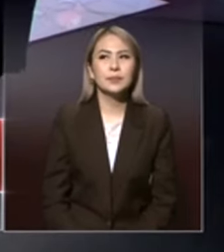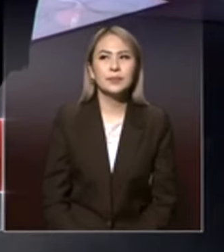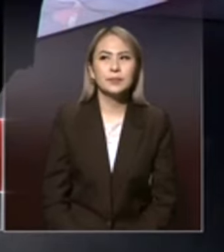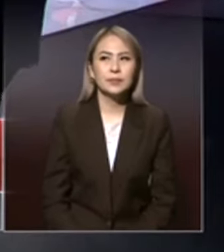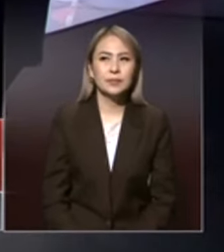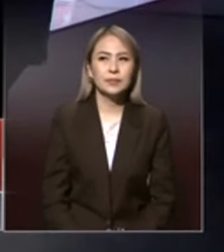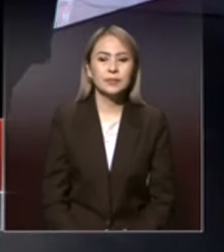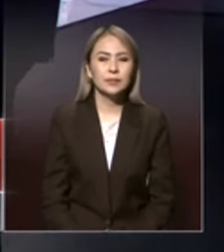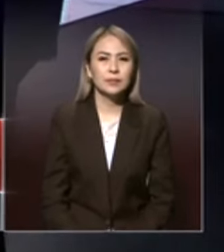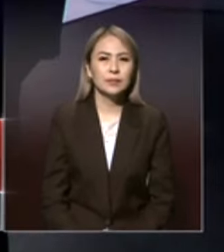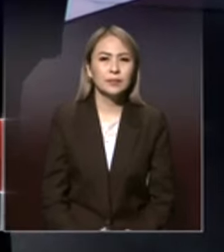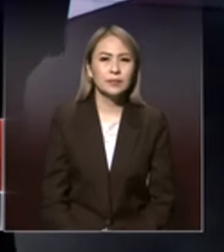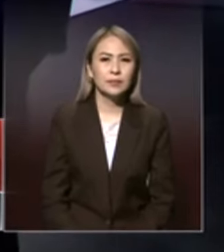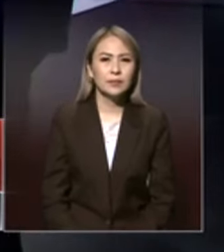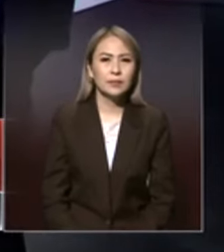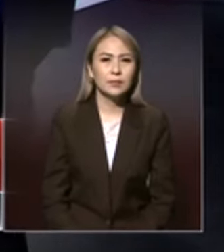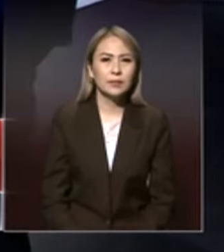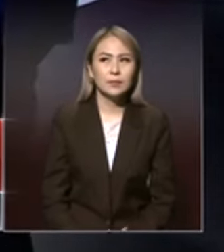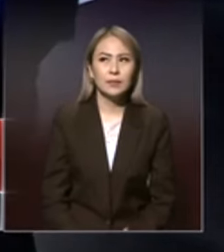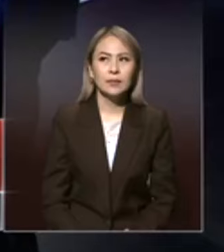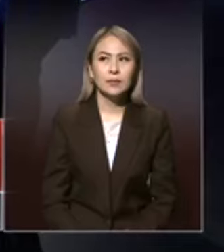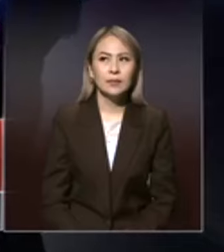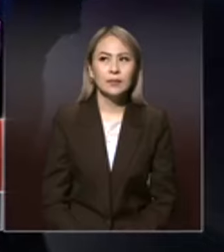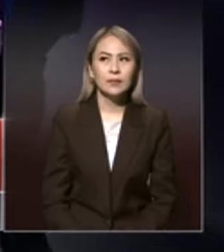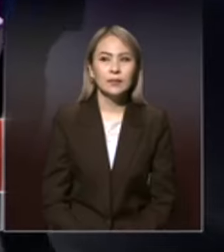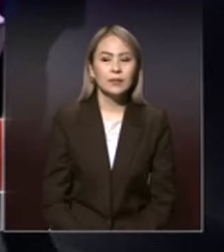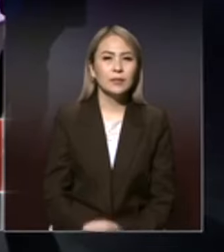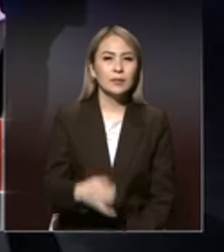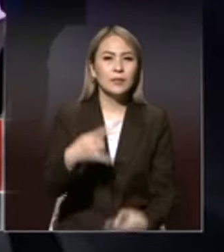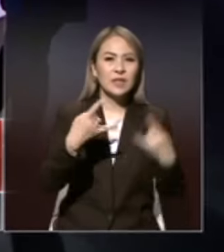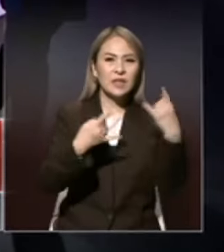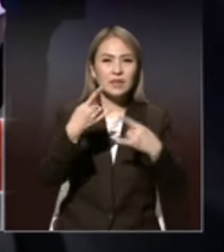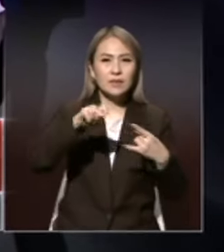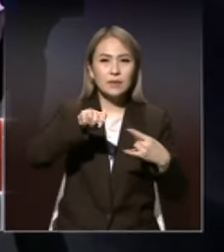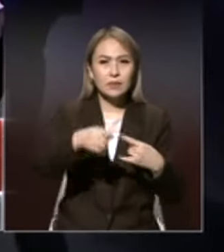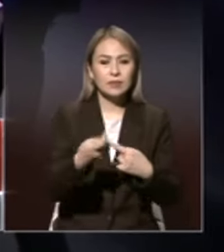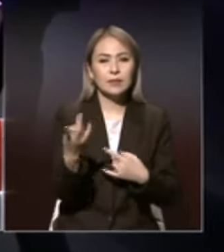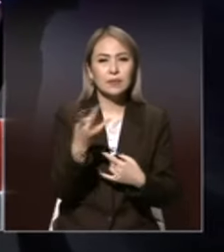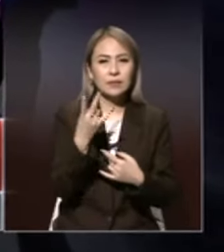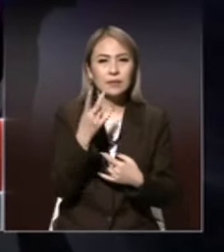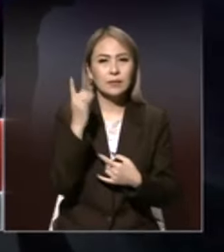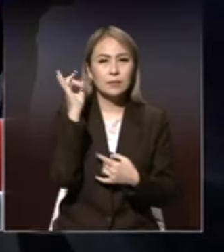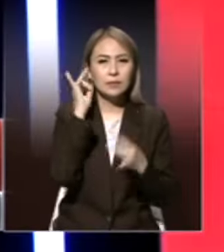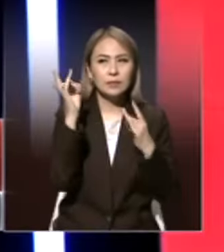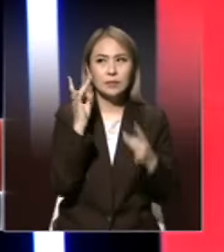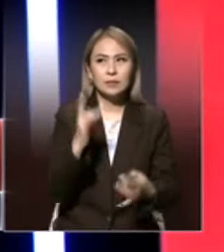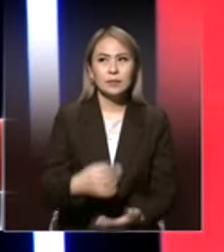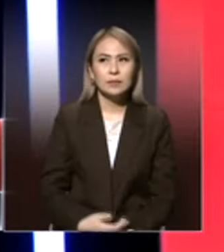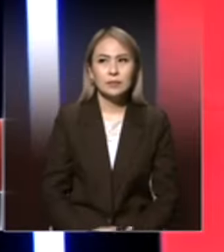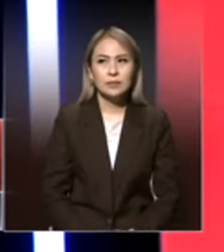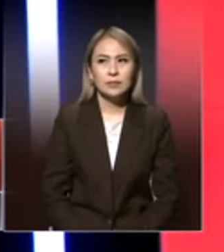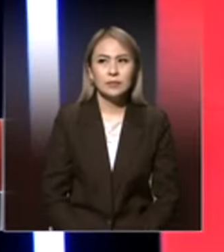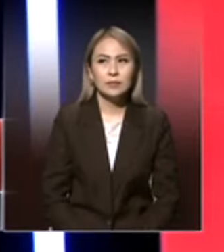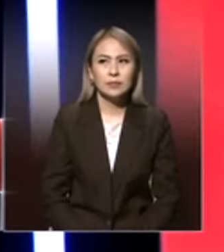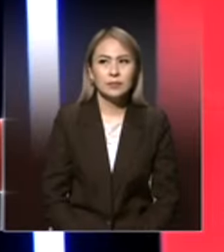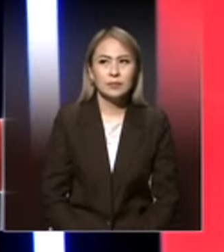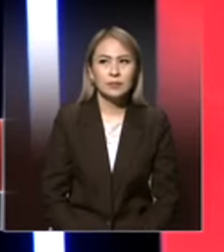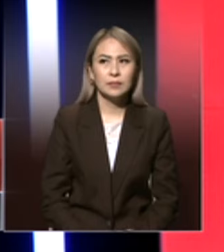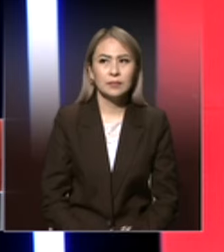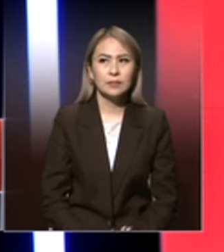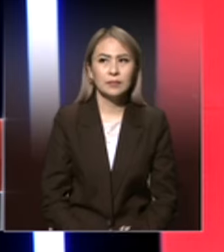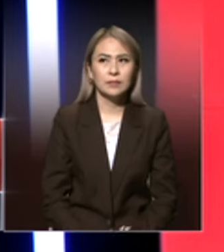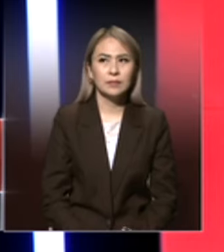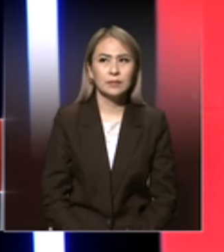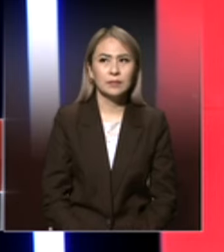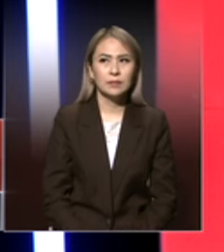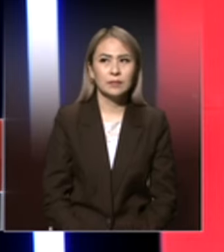Сонымен апа, қысқаша ойыңыз. Жаңа айттым ғой, қымбатты редакторлар, теледидардың дауысын азайтсын деп. Рахмет, байланысқа шыққаныңызға, өкінішке қарай.